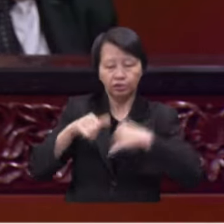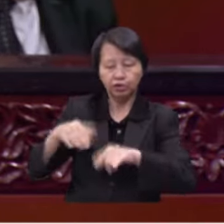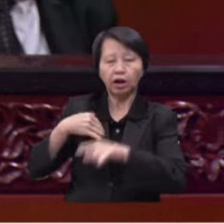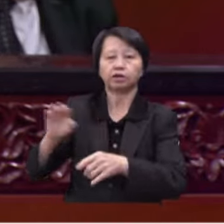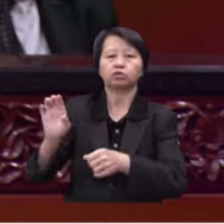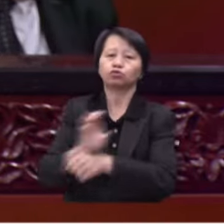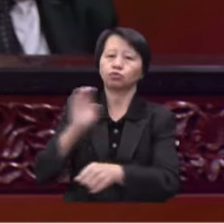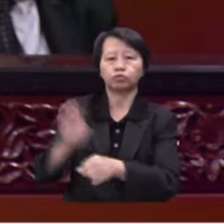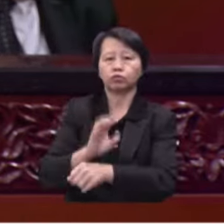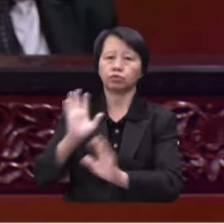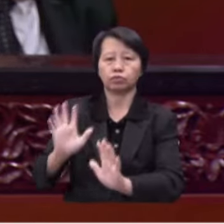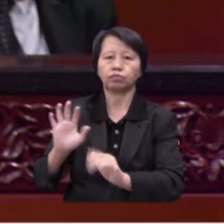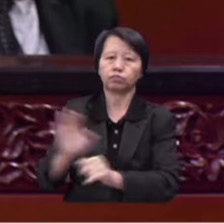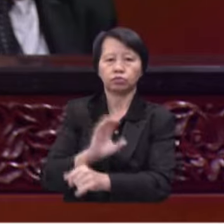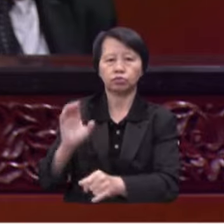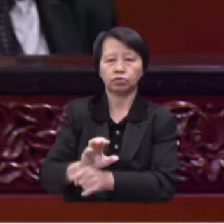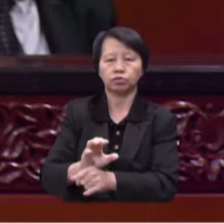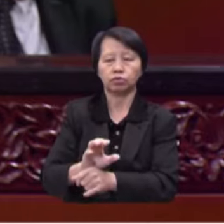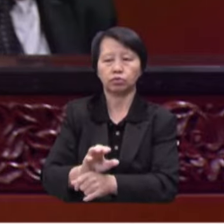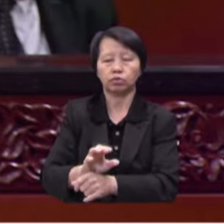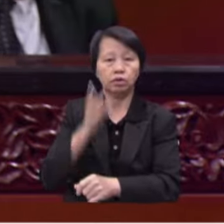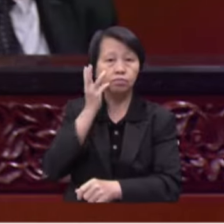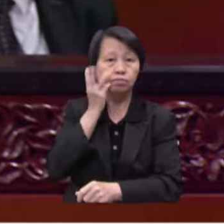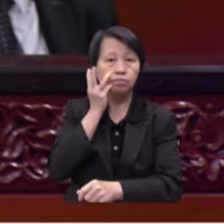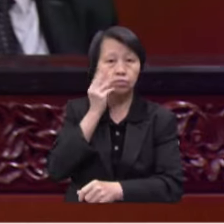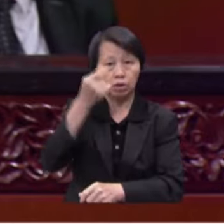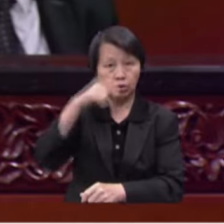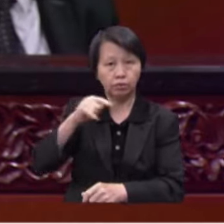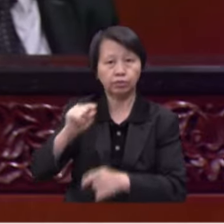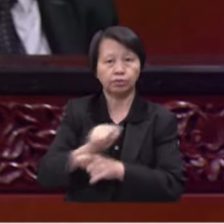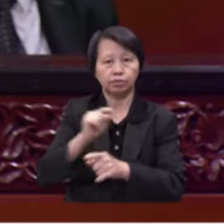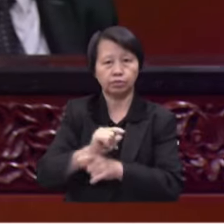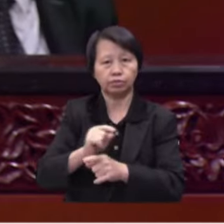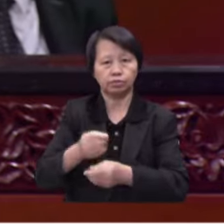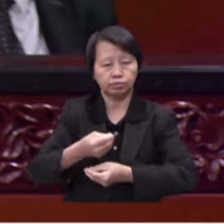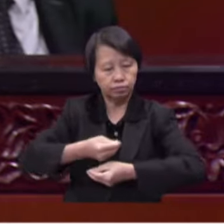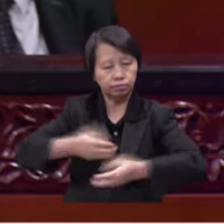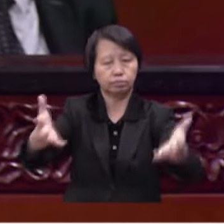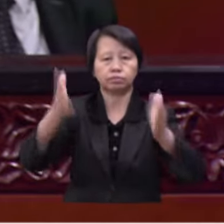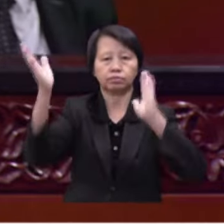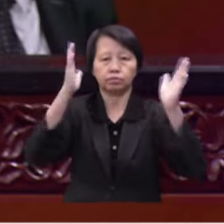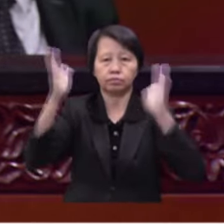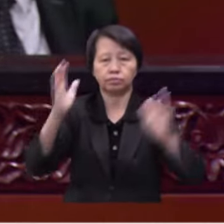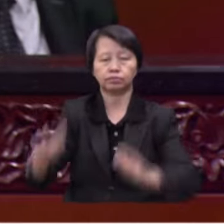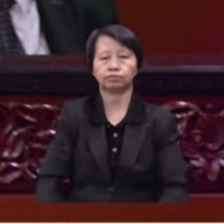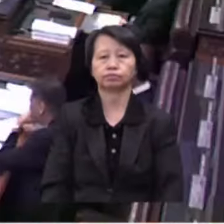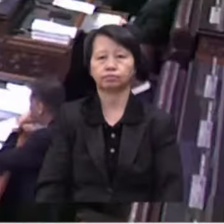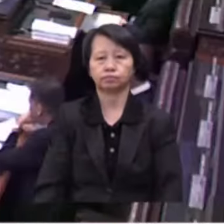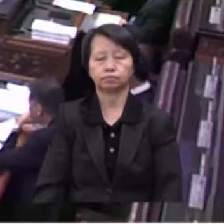cukupkan kecukupan padi untuk kegunaan negara ini